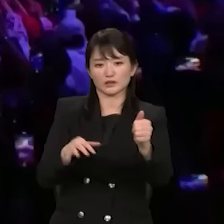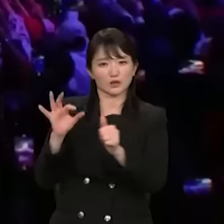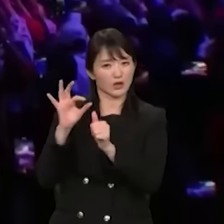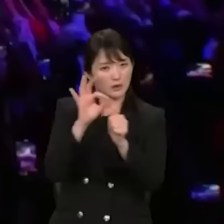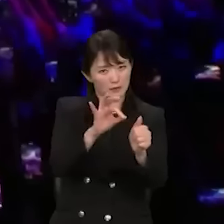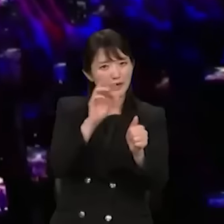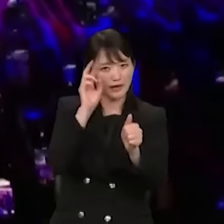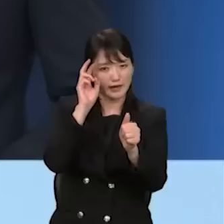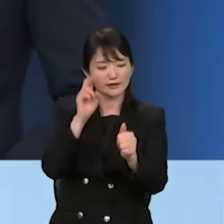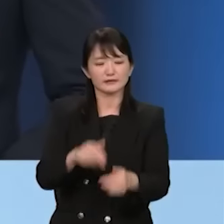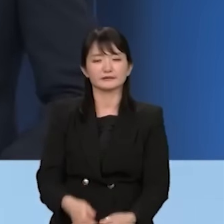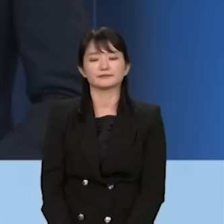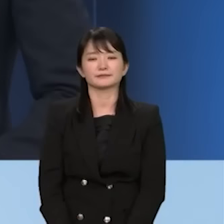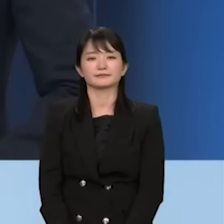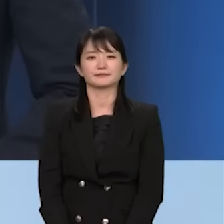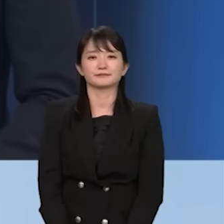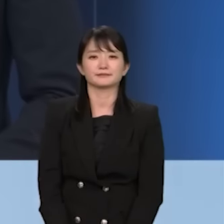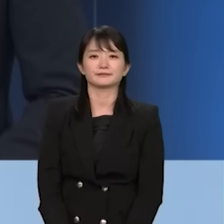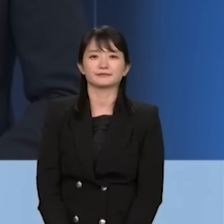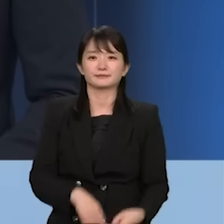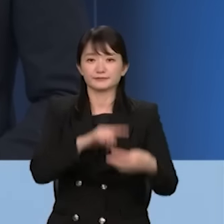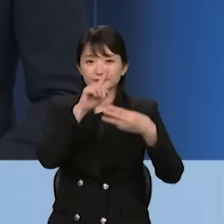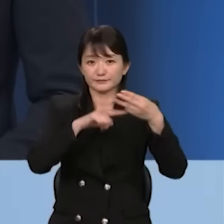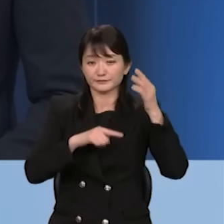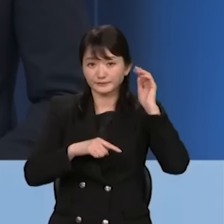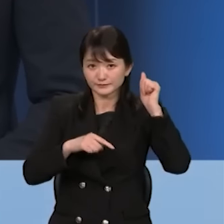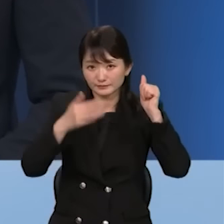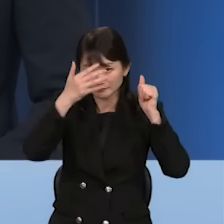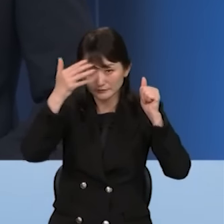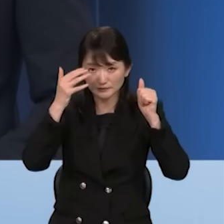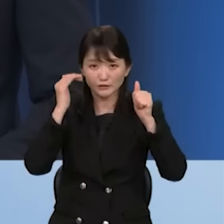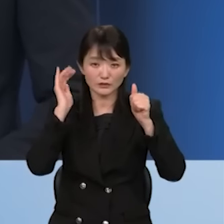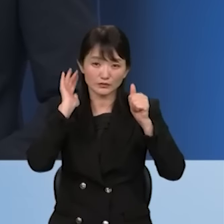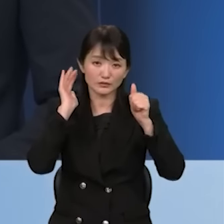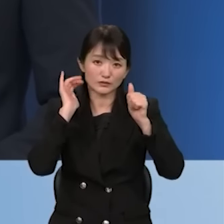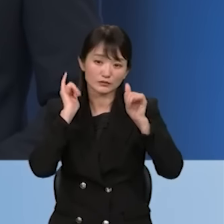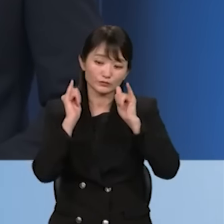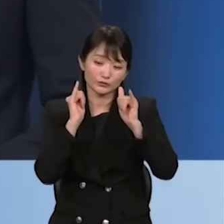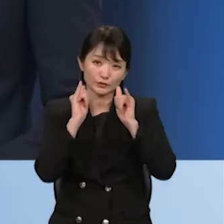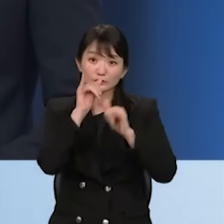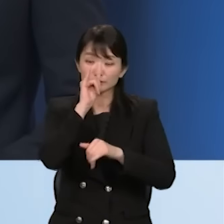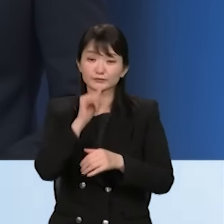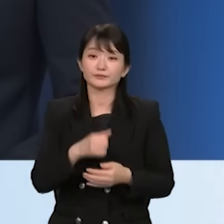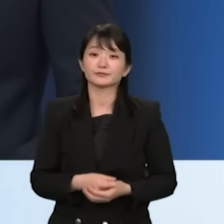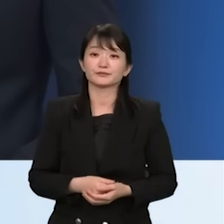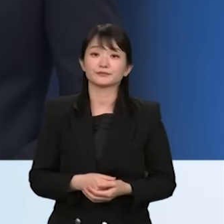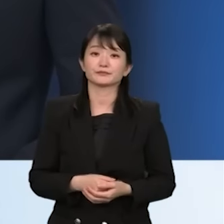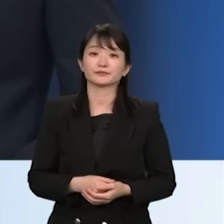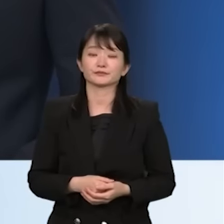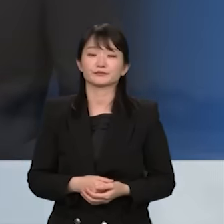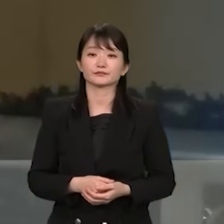있습니다. 네, 윤석열 대통령과 트럼프의 전화통화도 이뤄졌죠?